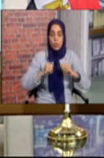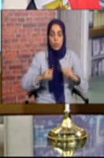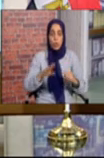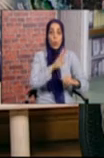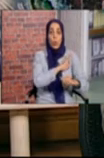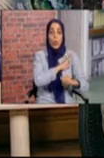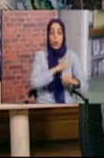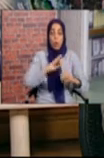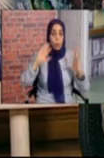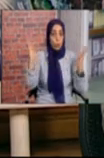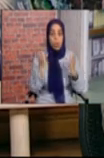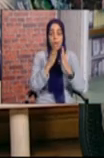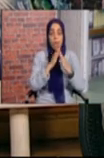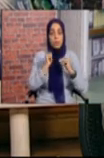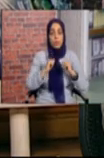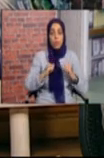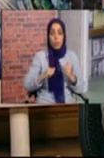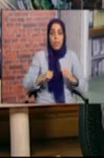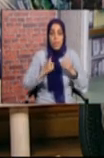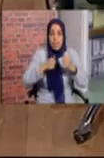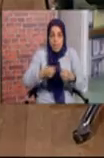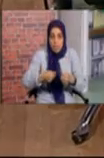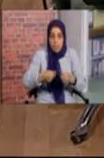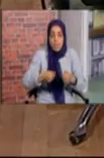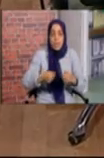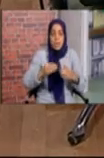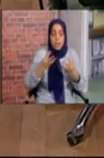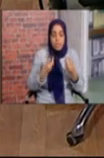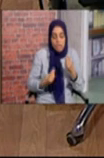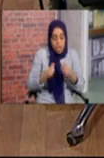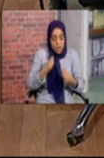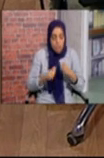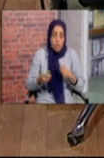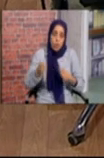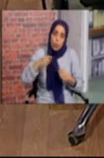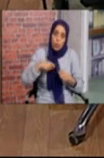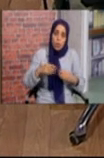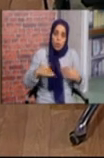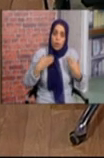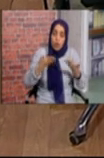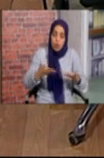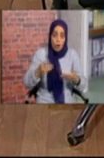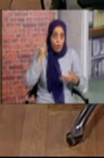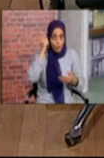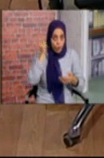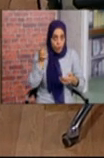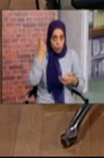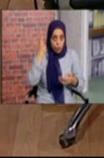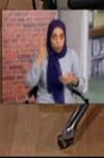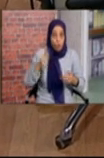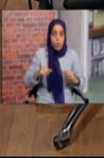هتحكم الشعوب، الحكام جاية تسير الأمور مش جاية تعمل. فالنهاردة فكرته وإن